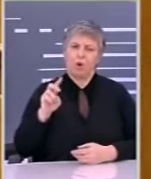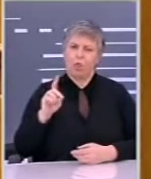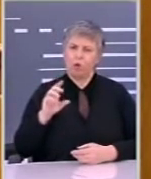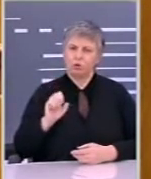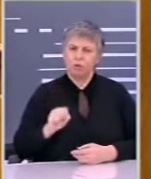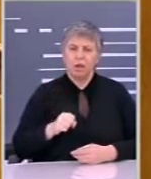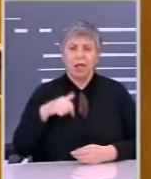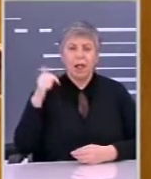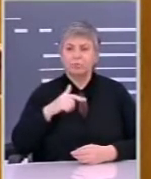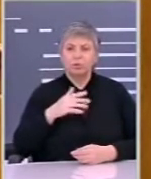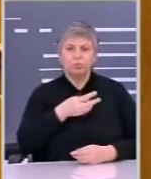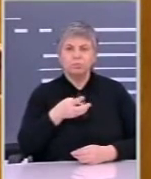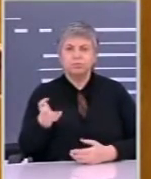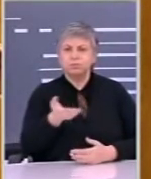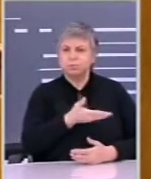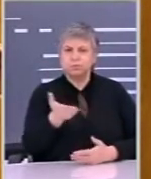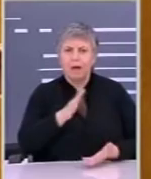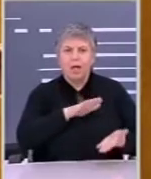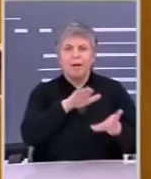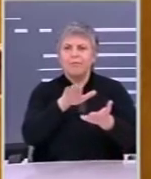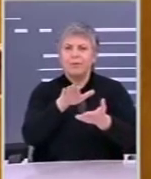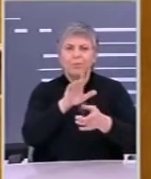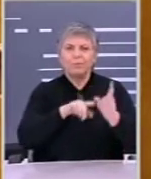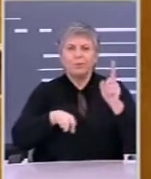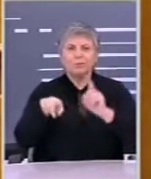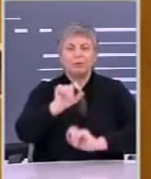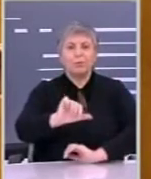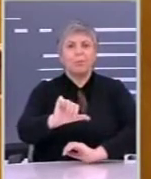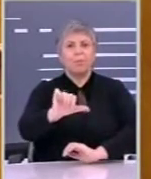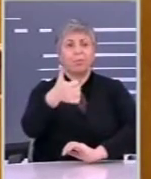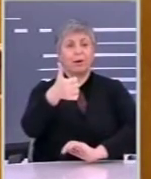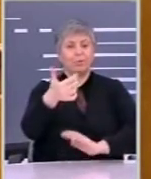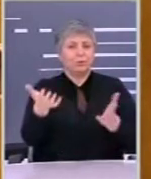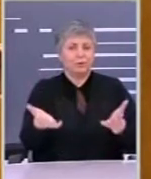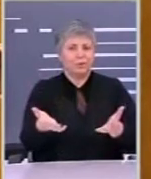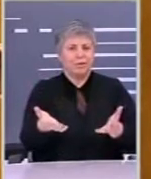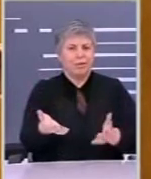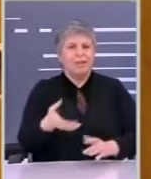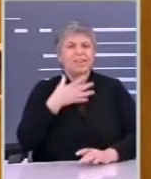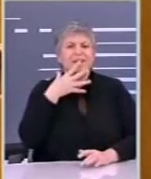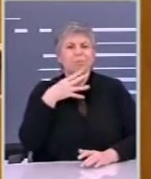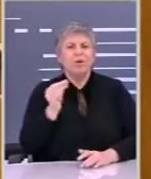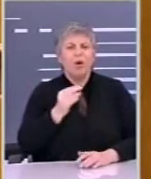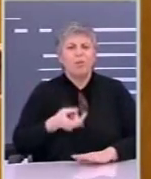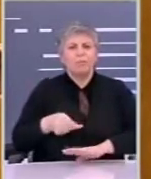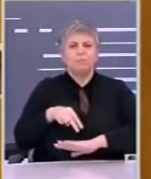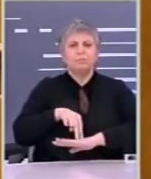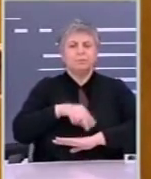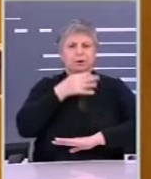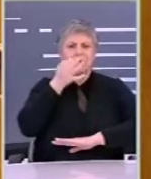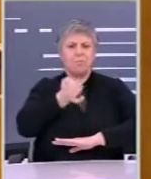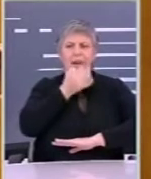ζητήματα. Κατανοώ πράγματι γιατί γίνονται αυτές οι τοποθετήσεις. Διότι θέλετε ακριβώς να